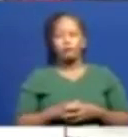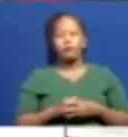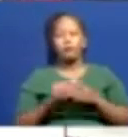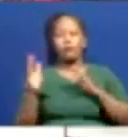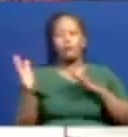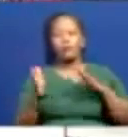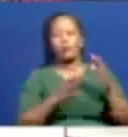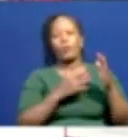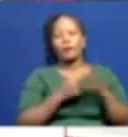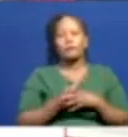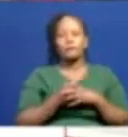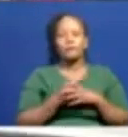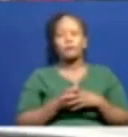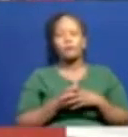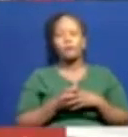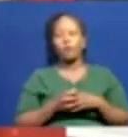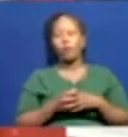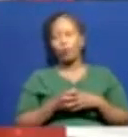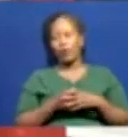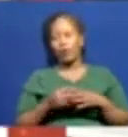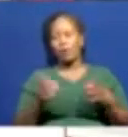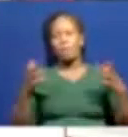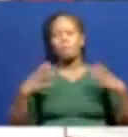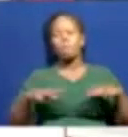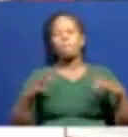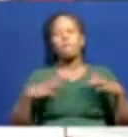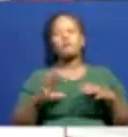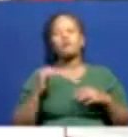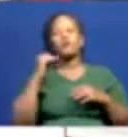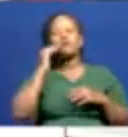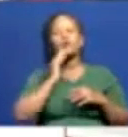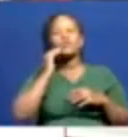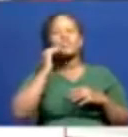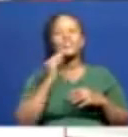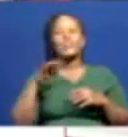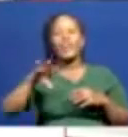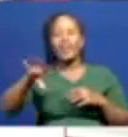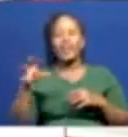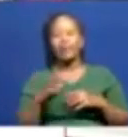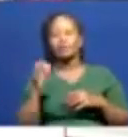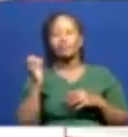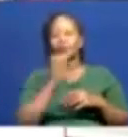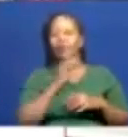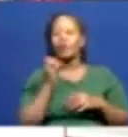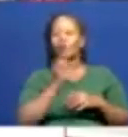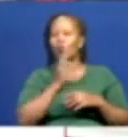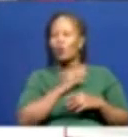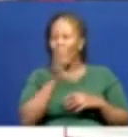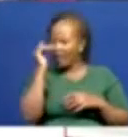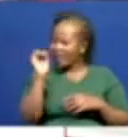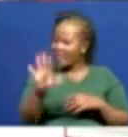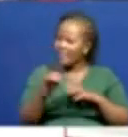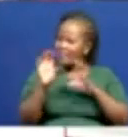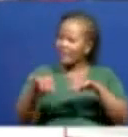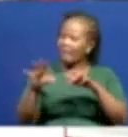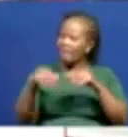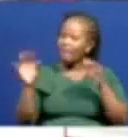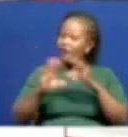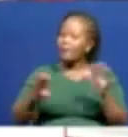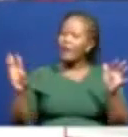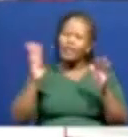Wengine kwa wakazi wa kijiji cha Rapenji katika kaunti ya Siaya wanalalamikia mafuriko kwenye mashamba yao kutoka mto Nzoia kutokana